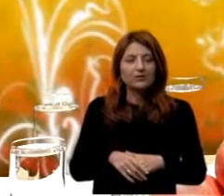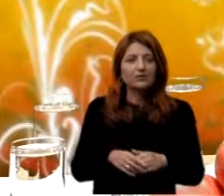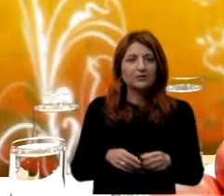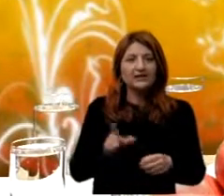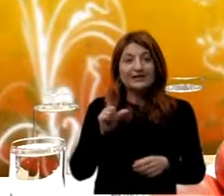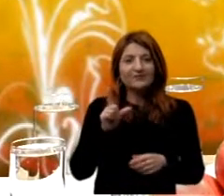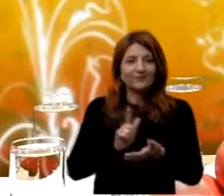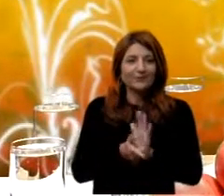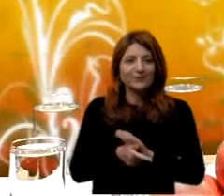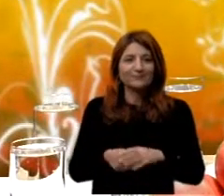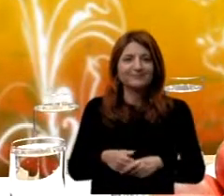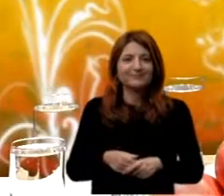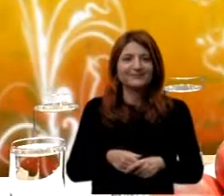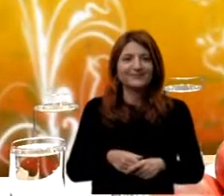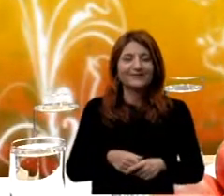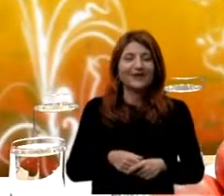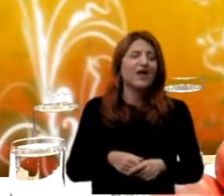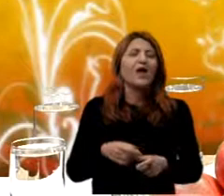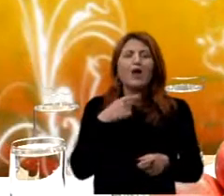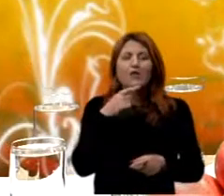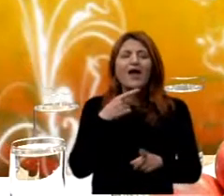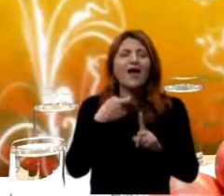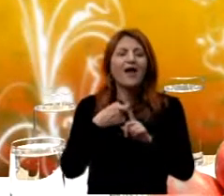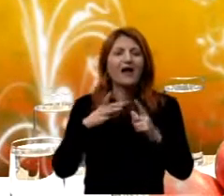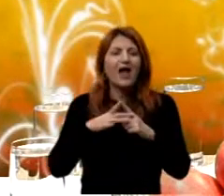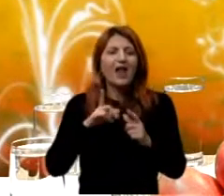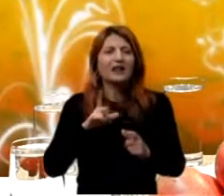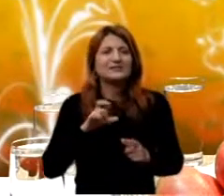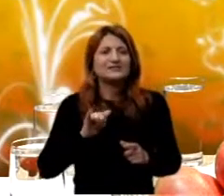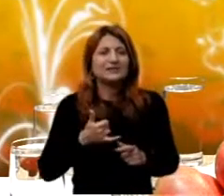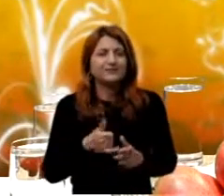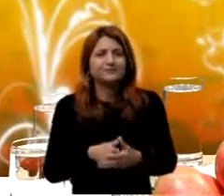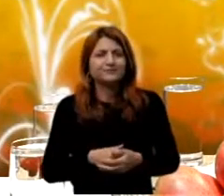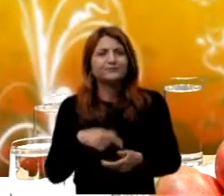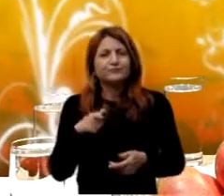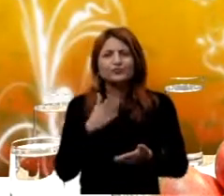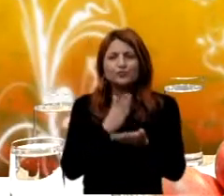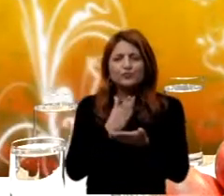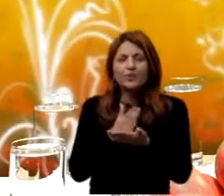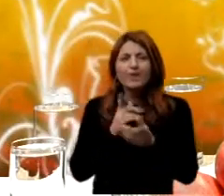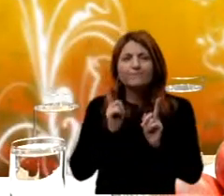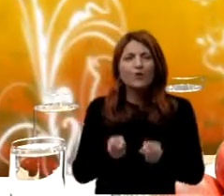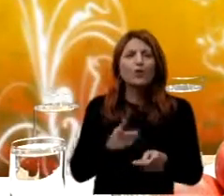3, 2 minute. Znači ovako, kalcij, kad govorimo o uzimanju kalcija, on bi trebao uvijek biti pomalo